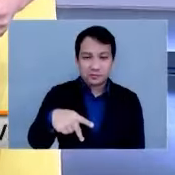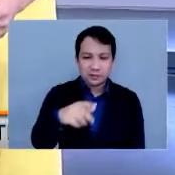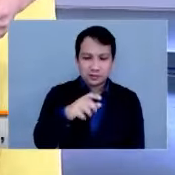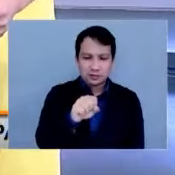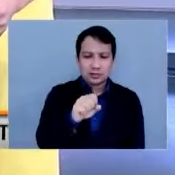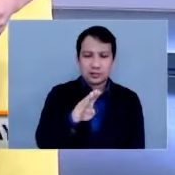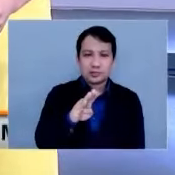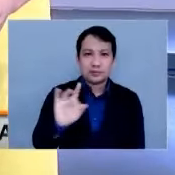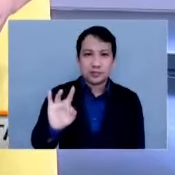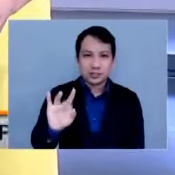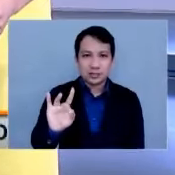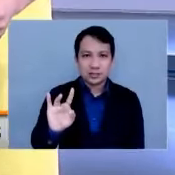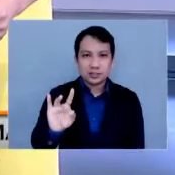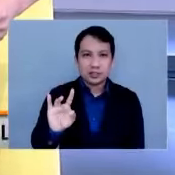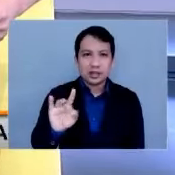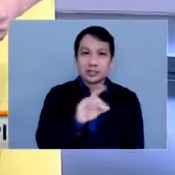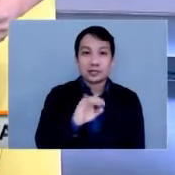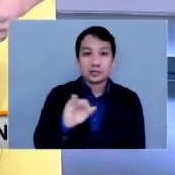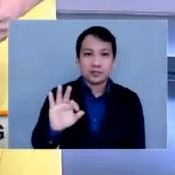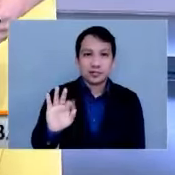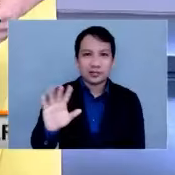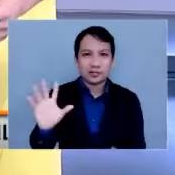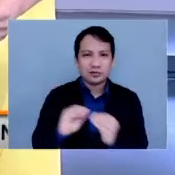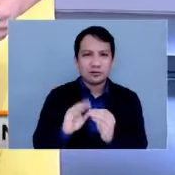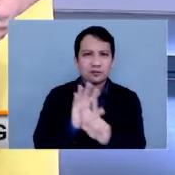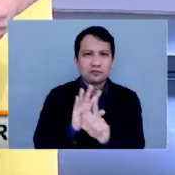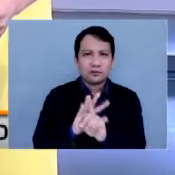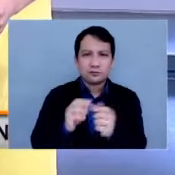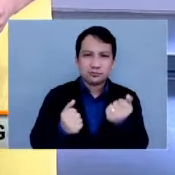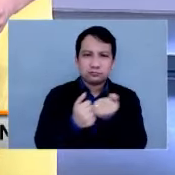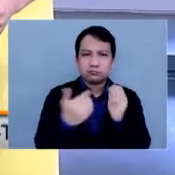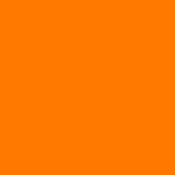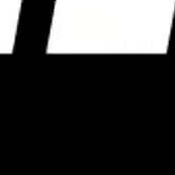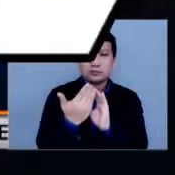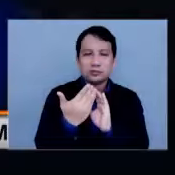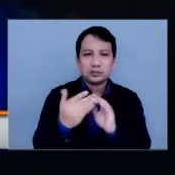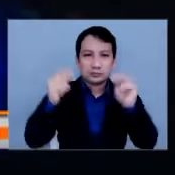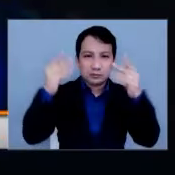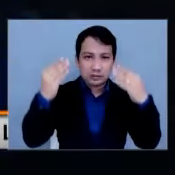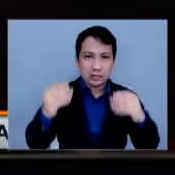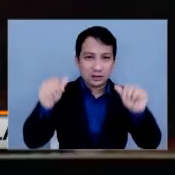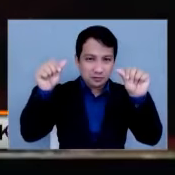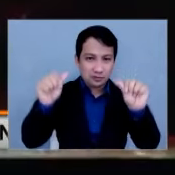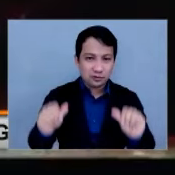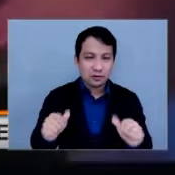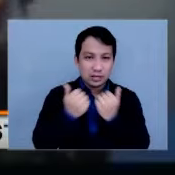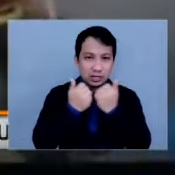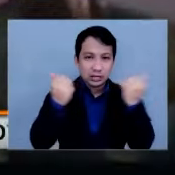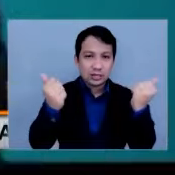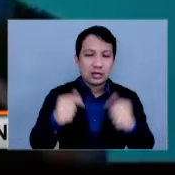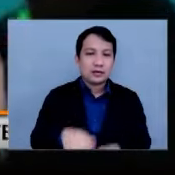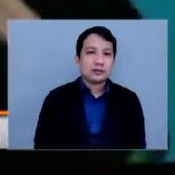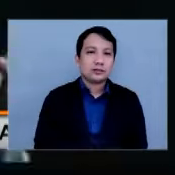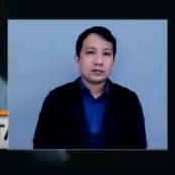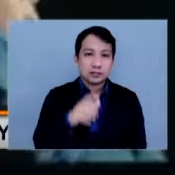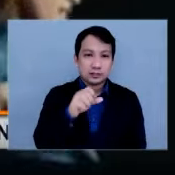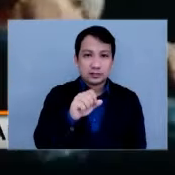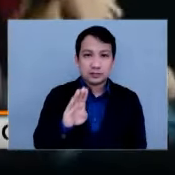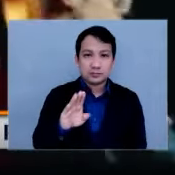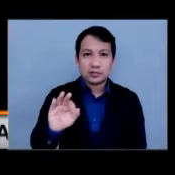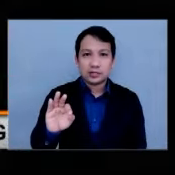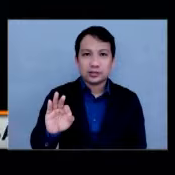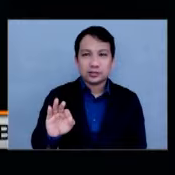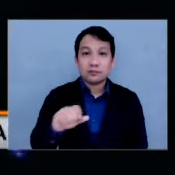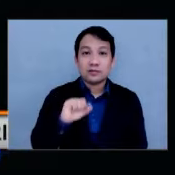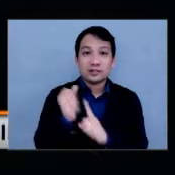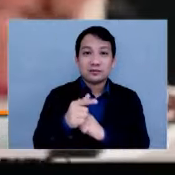sa katatapos lang na fan army face-off ng Billboard. Inanunsyo po yan mismo ng SB19 sa kanilang mga social